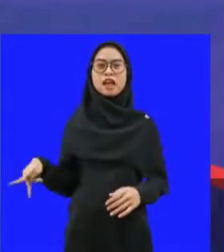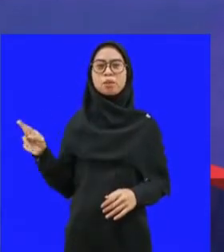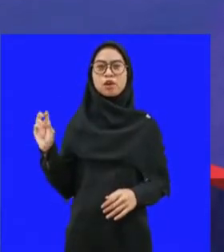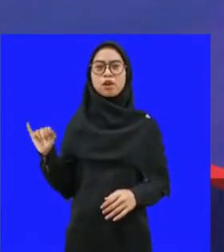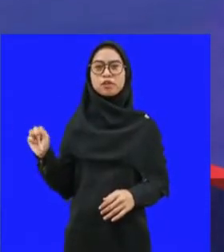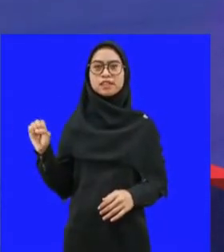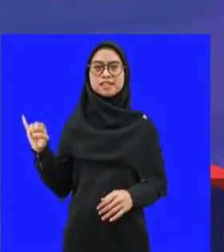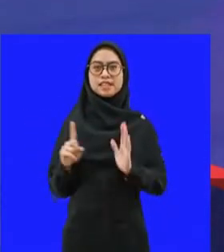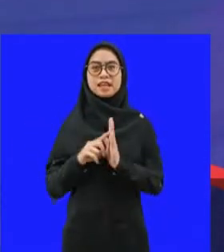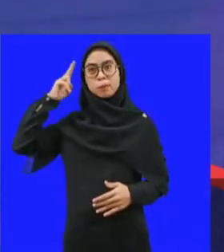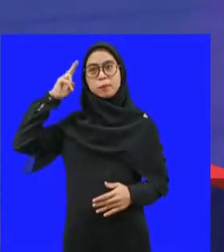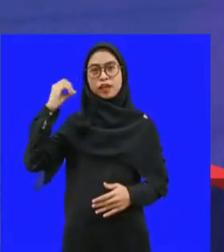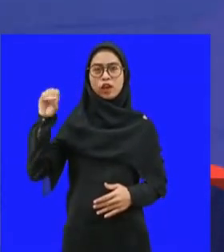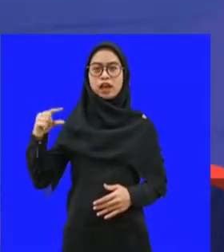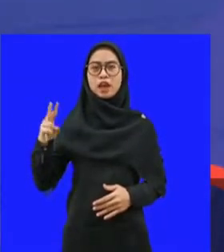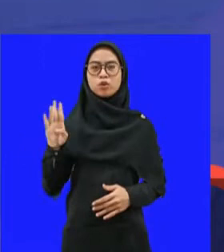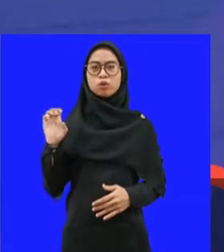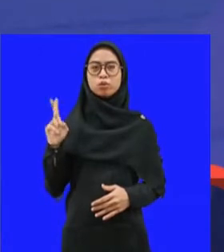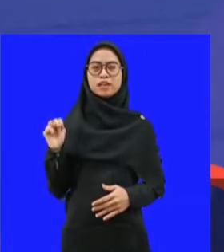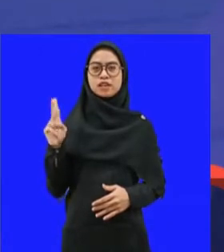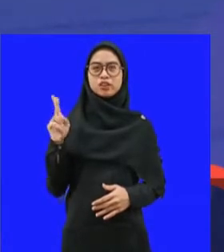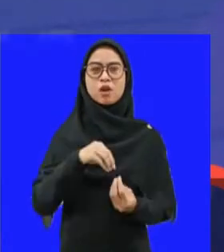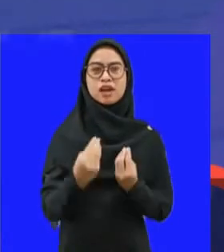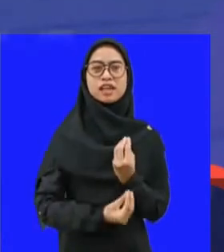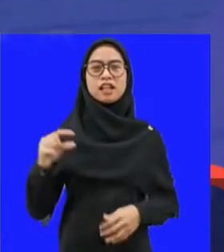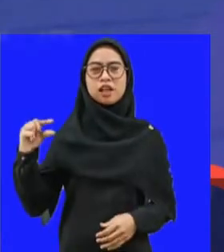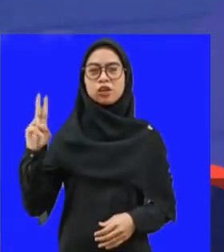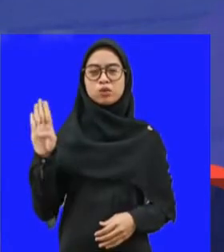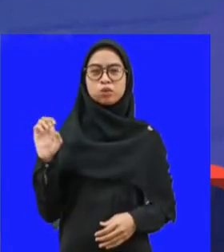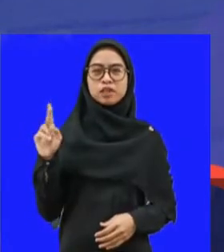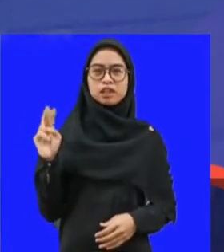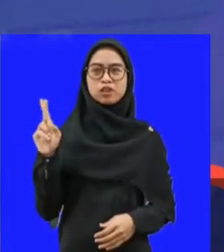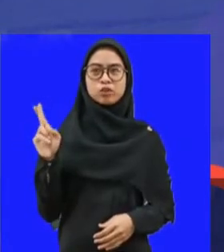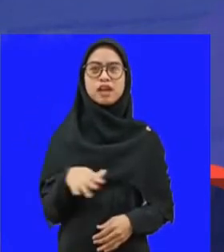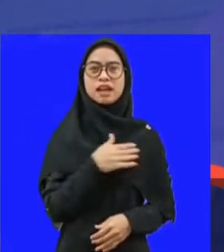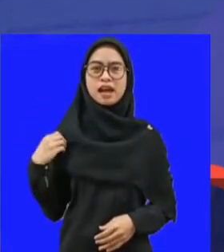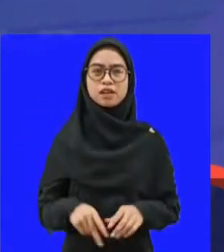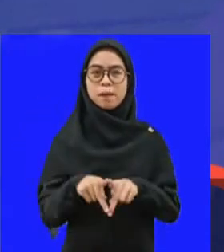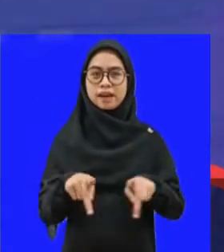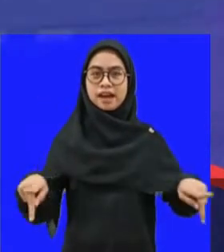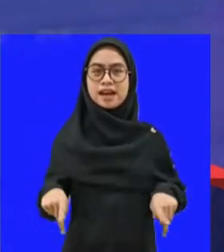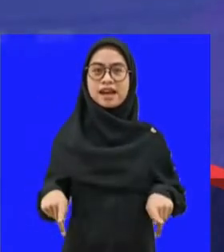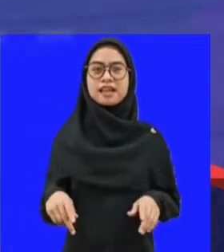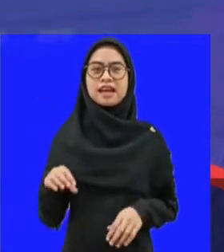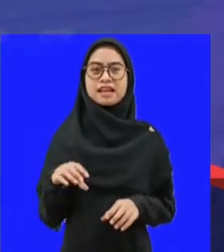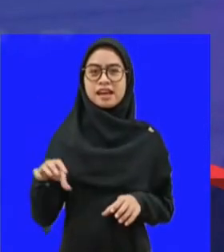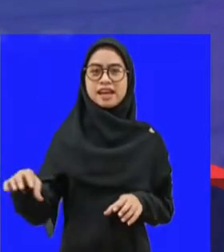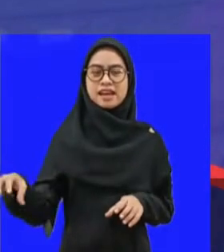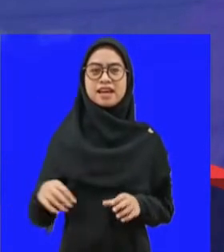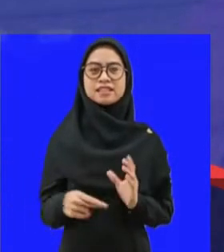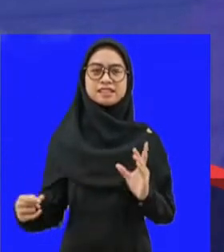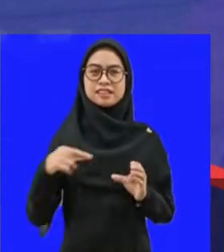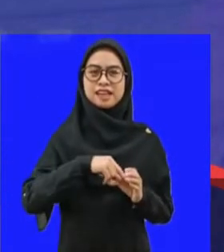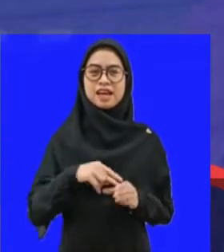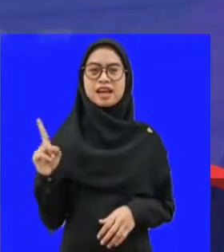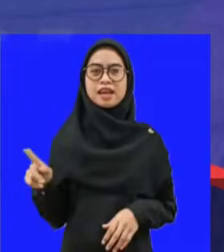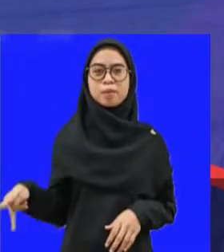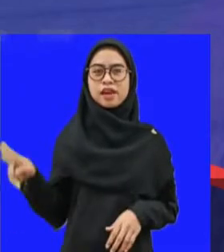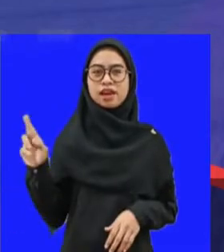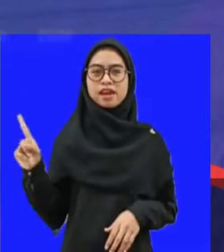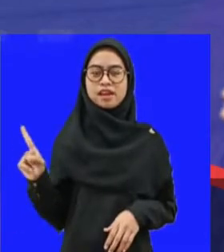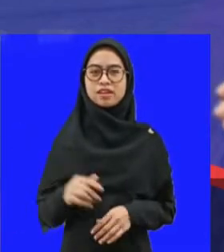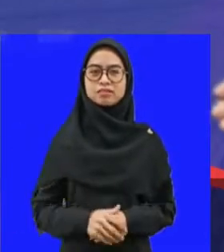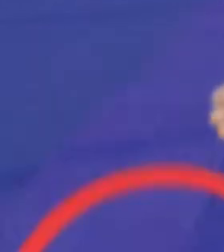Pemerintah tingkat provinsi dipimpin oleh gubernur, wakil gubernur, dan perangkat daerah